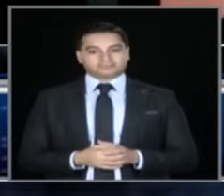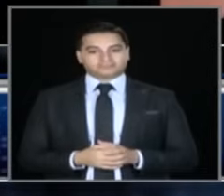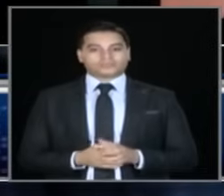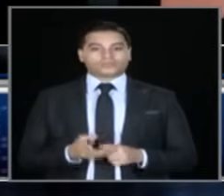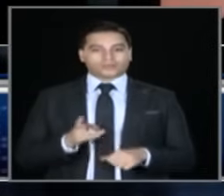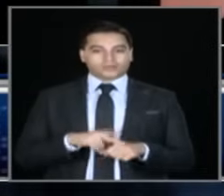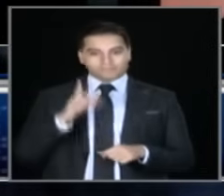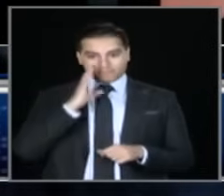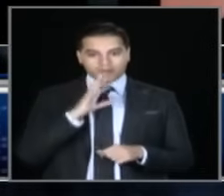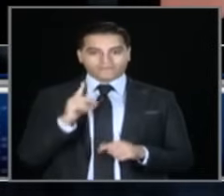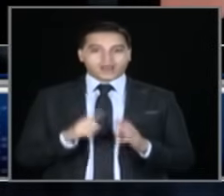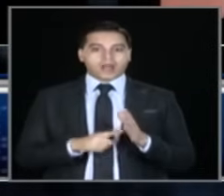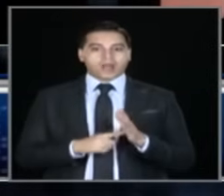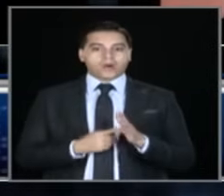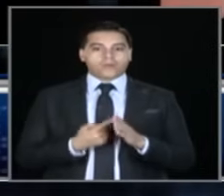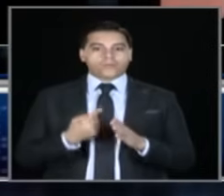وكانت أول عميدة